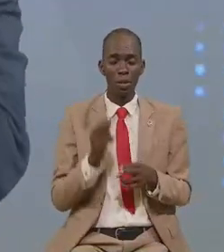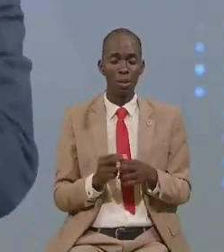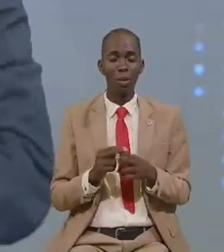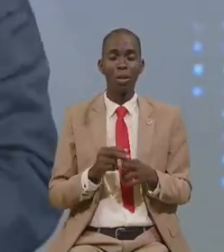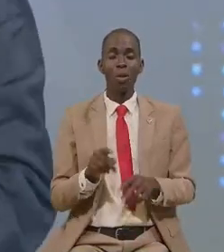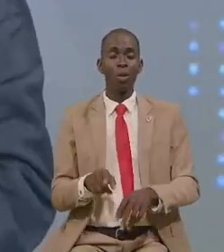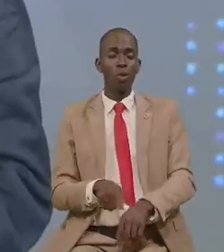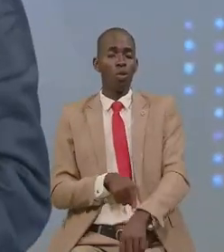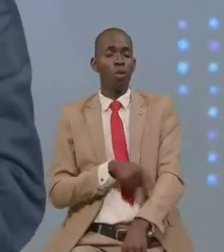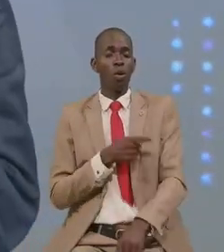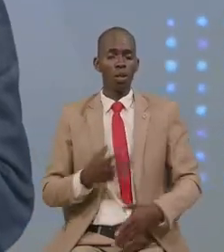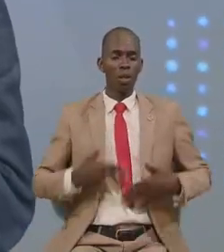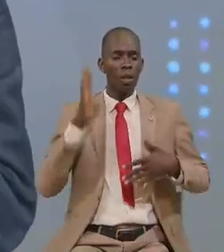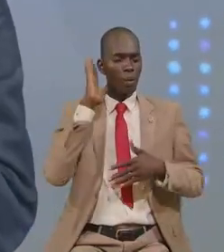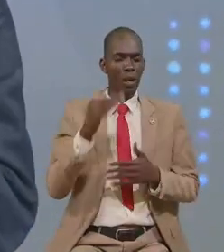Longue vie pour toi.